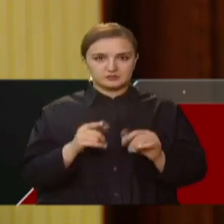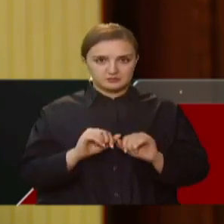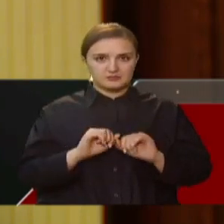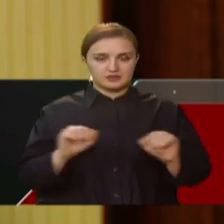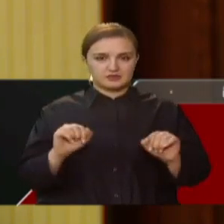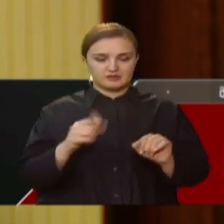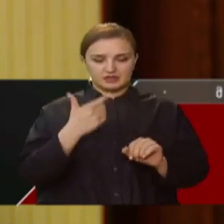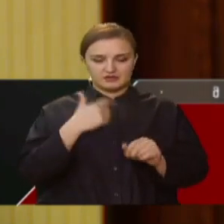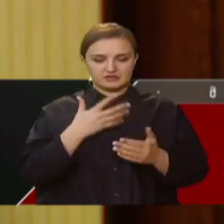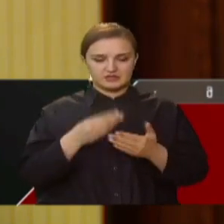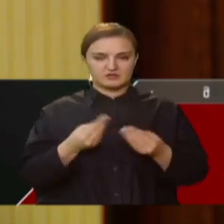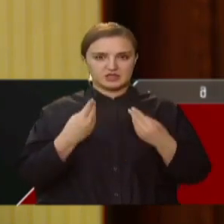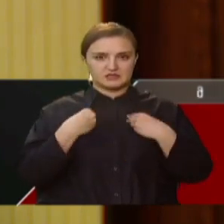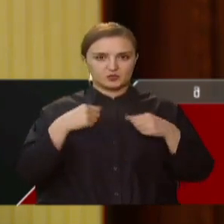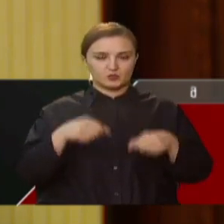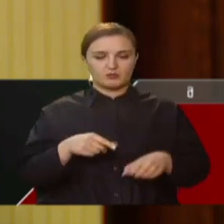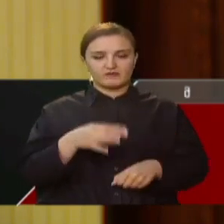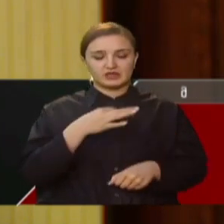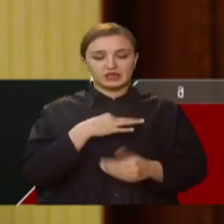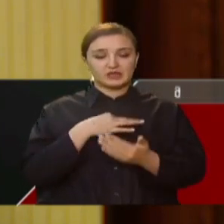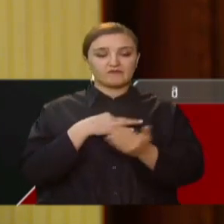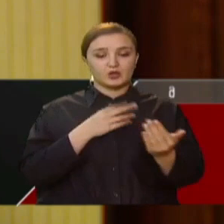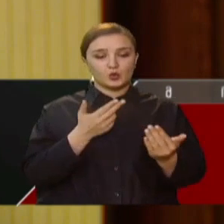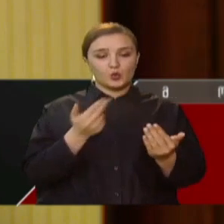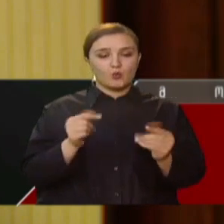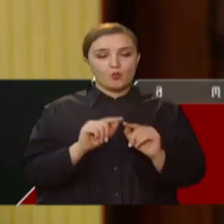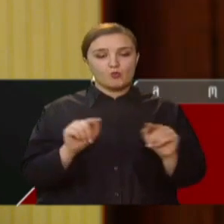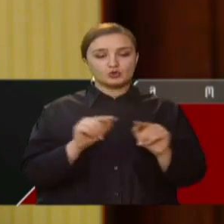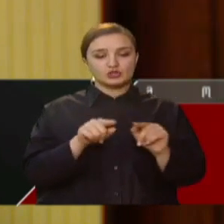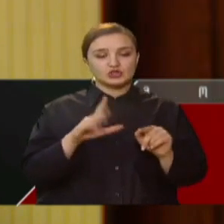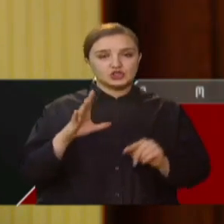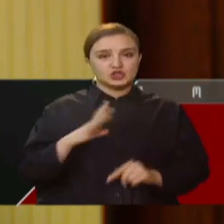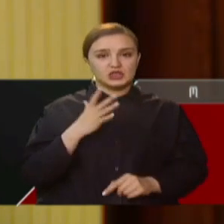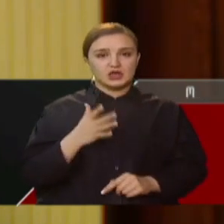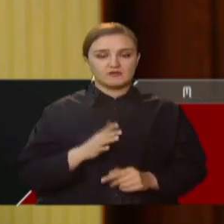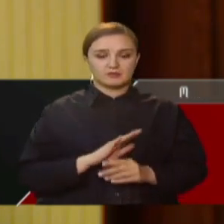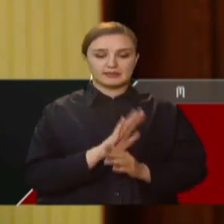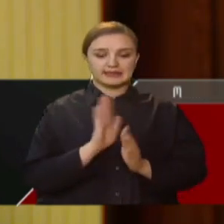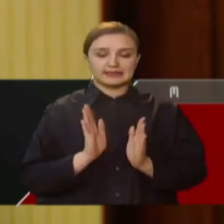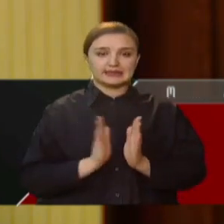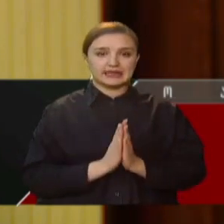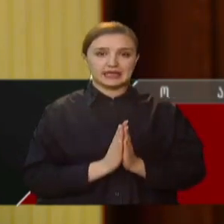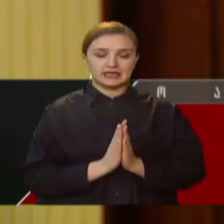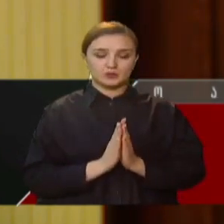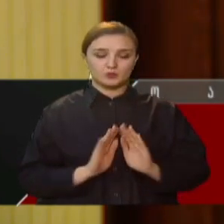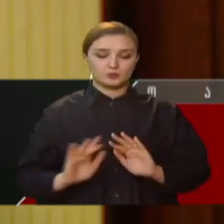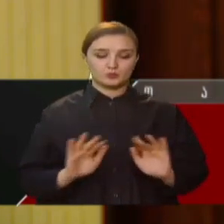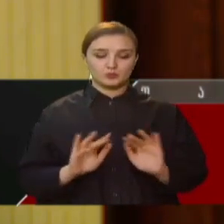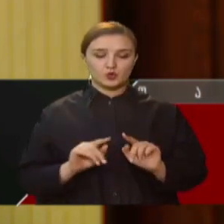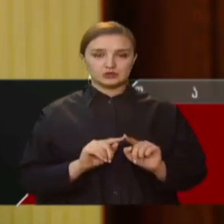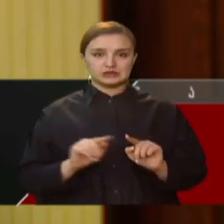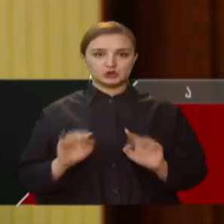და თავისუფლებას აძლევენ და გვითხრან, რომ აი თქვენ ხომ ოპოზიციაში იყავით. Მთელი ხიბლი იმ